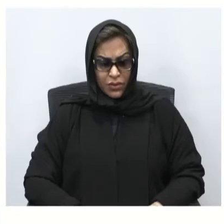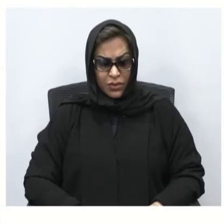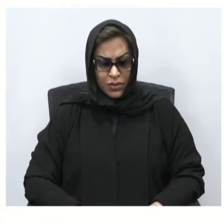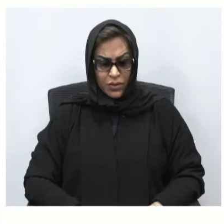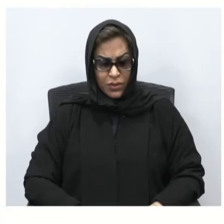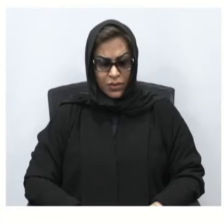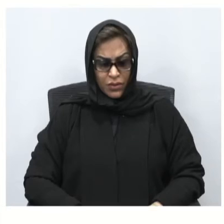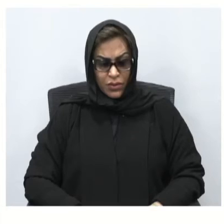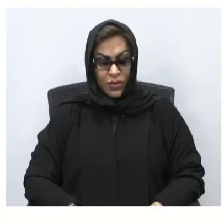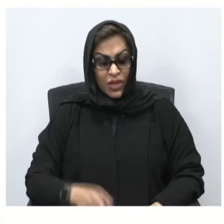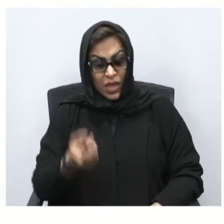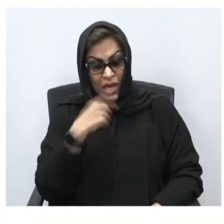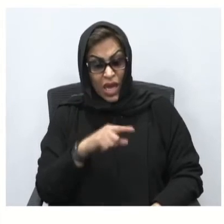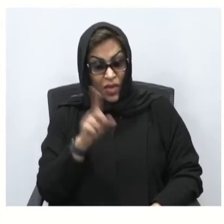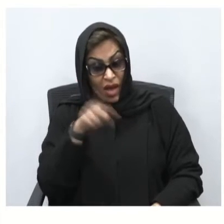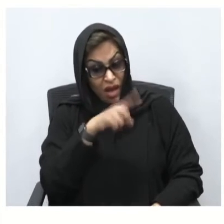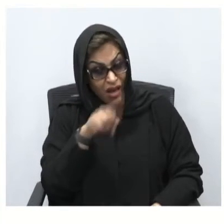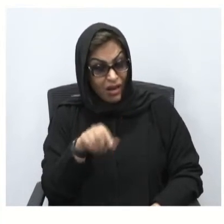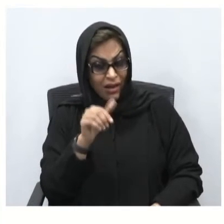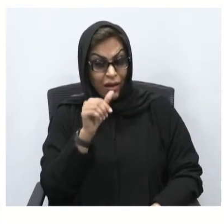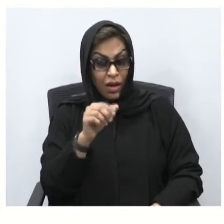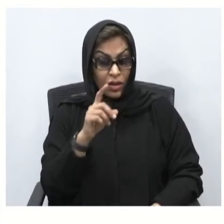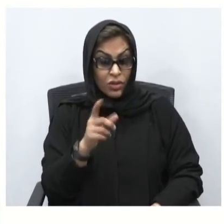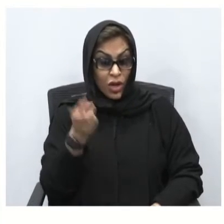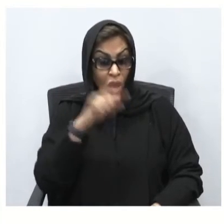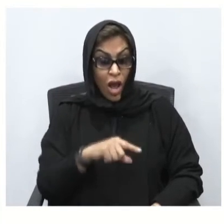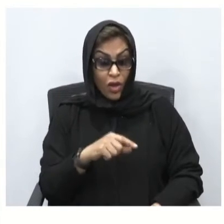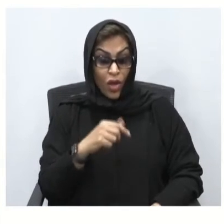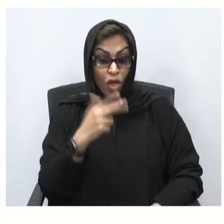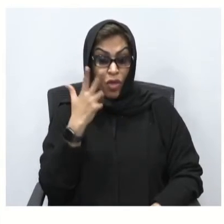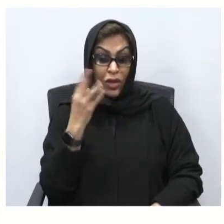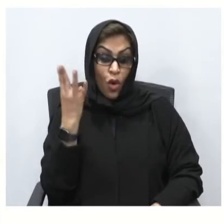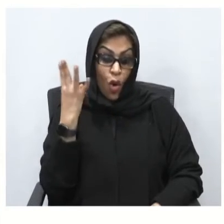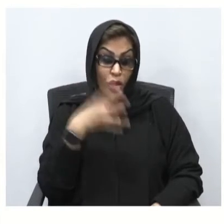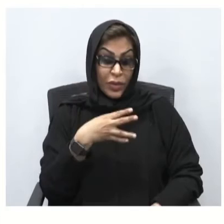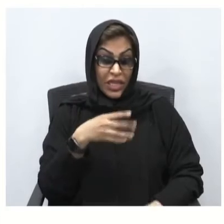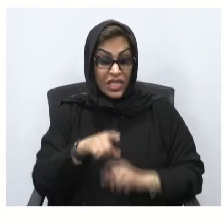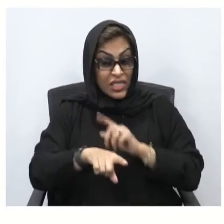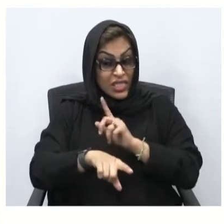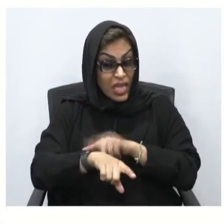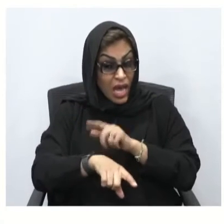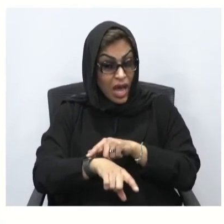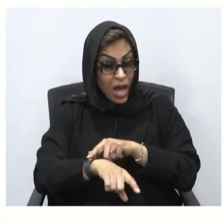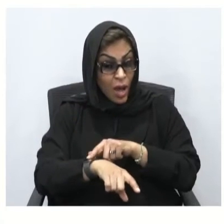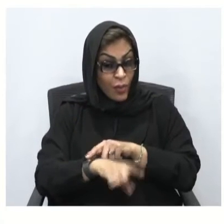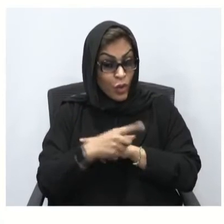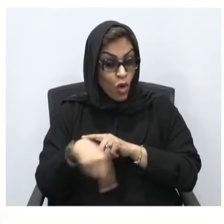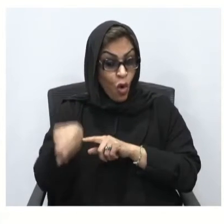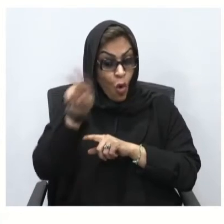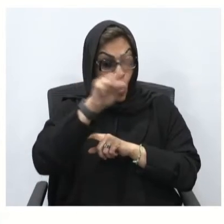جيدا يعتبر خطير هذا الشهاق اذا استمر لاكثر من 48 ساعه لكن